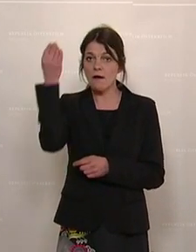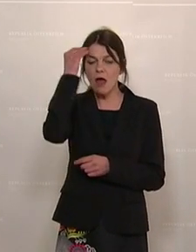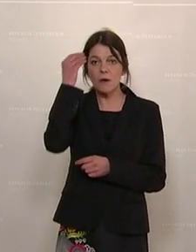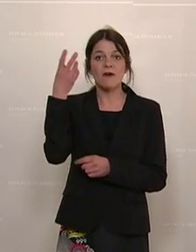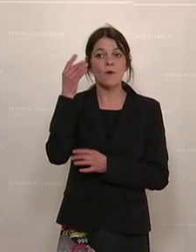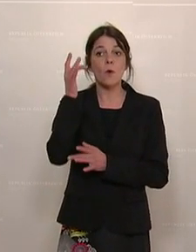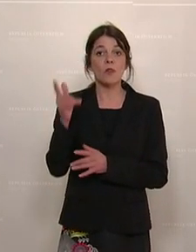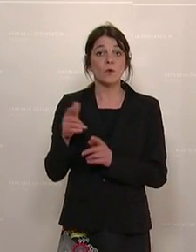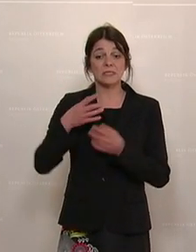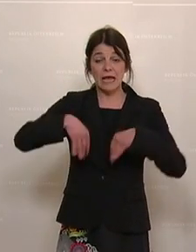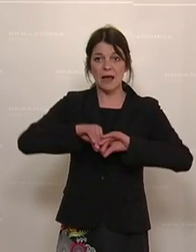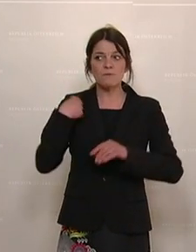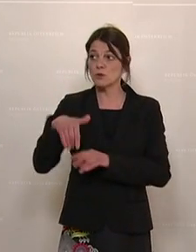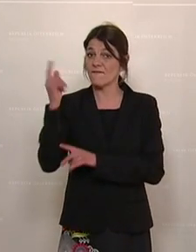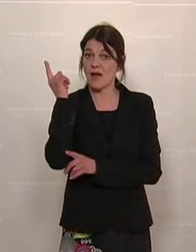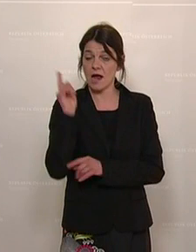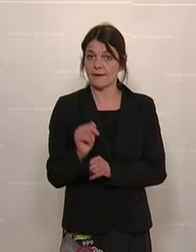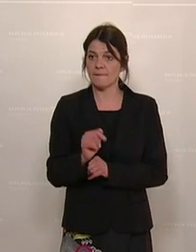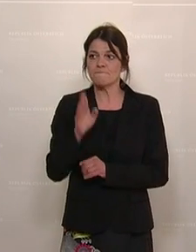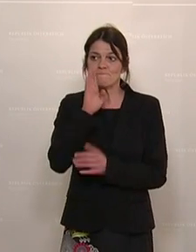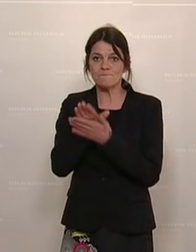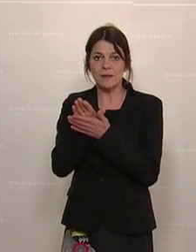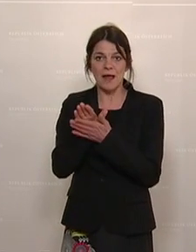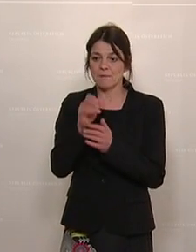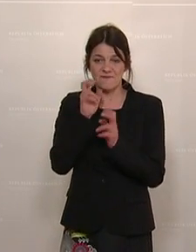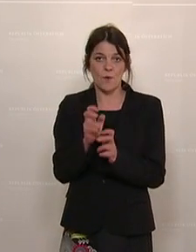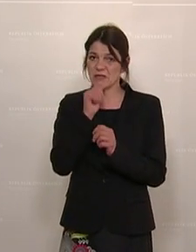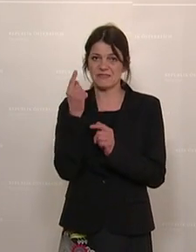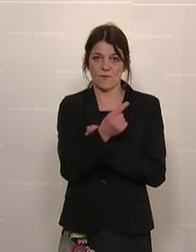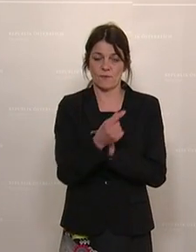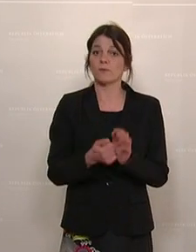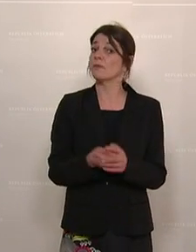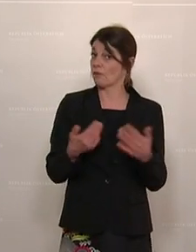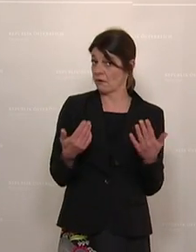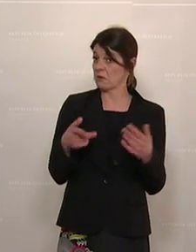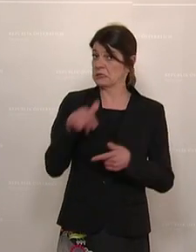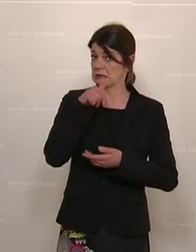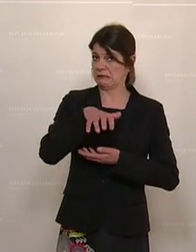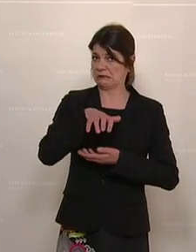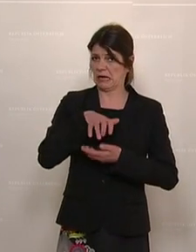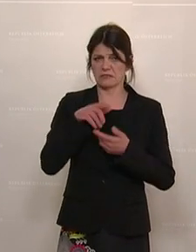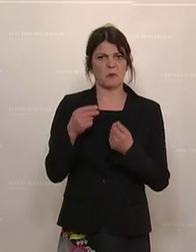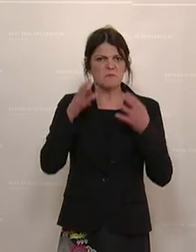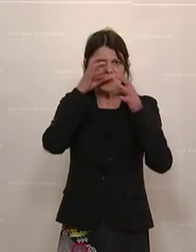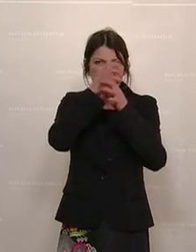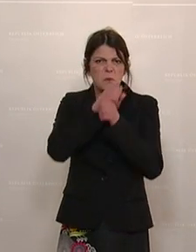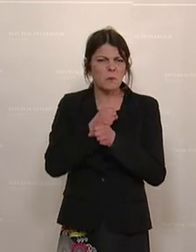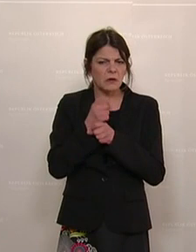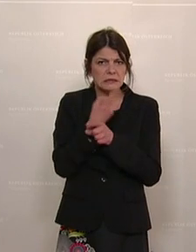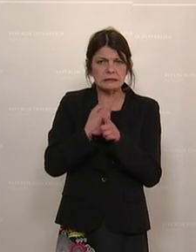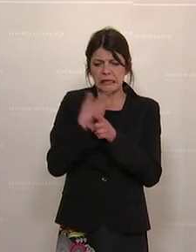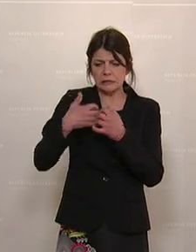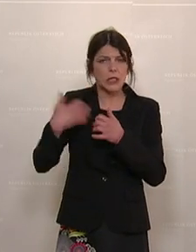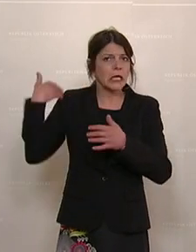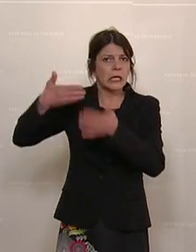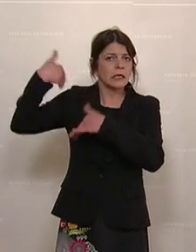kultusgemeinde gewarnt werden müssen ihre wohnungen zu verlassen und das ist kein text aus den dunkelsten kapitel unserer geschichte sondern das